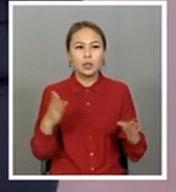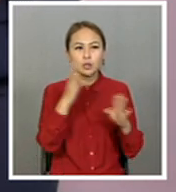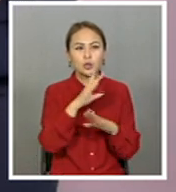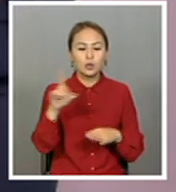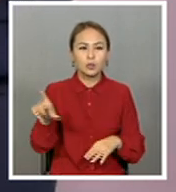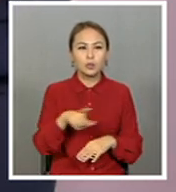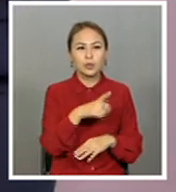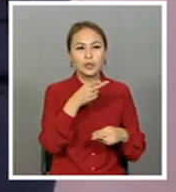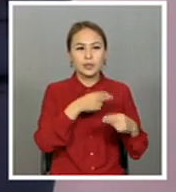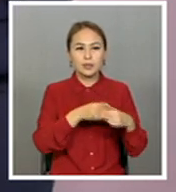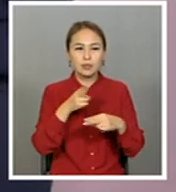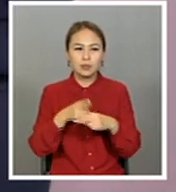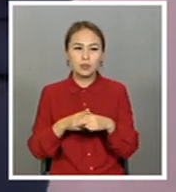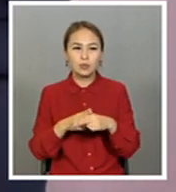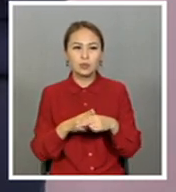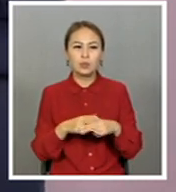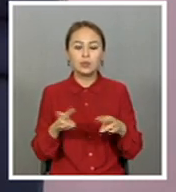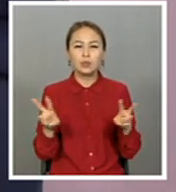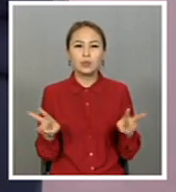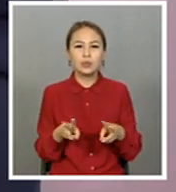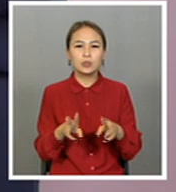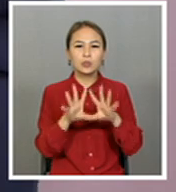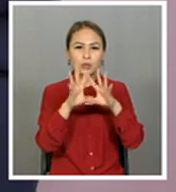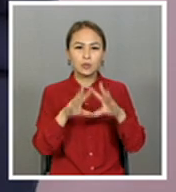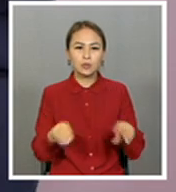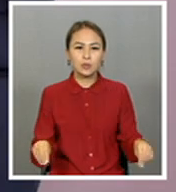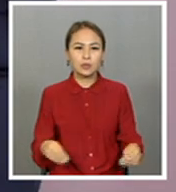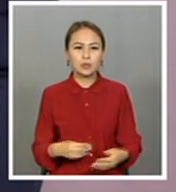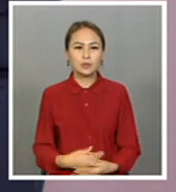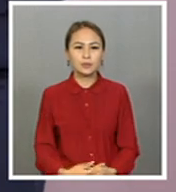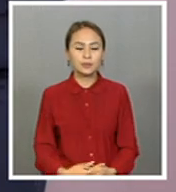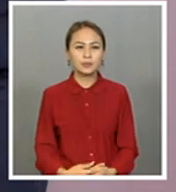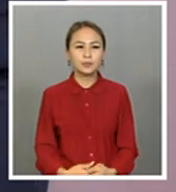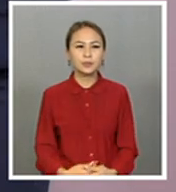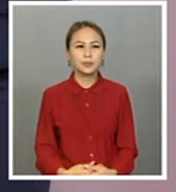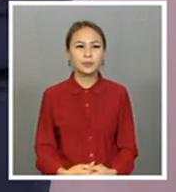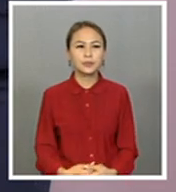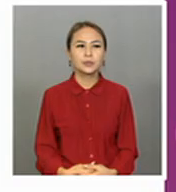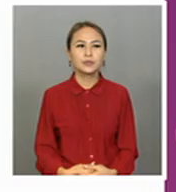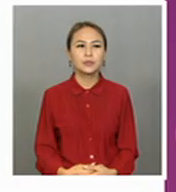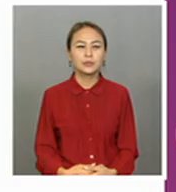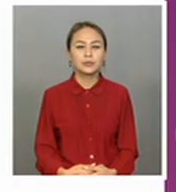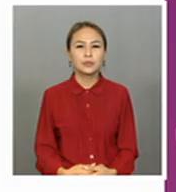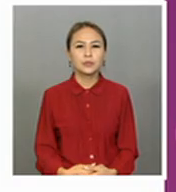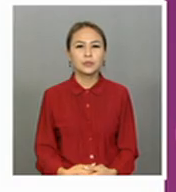Ауаның жолын бөгесе, от сөніп қалады.